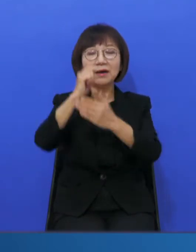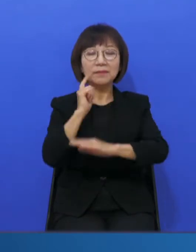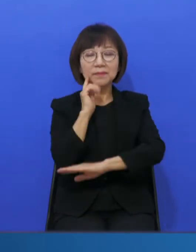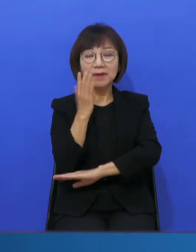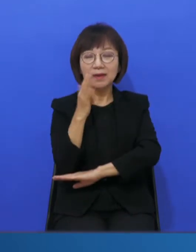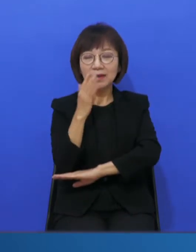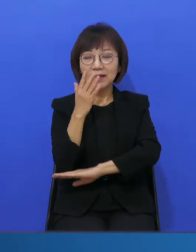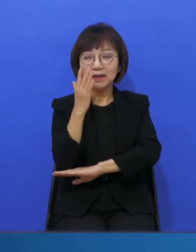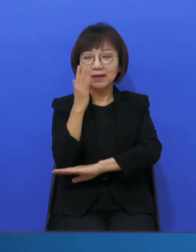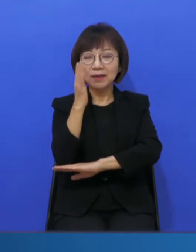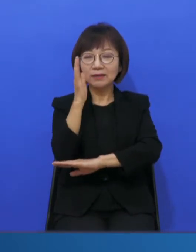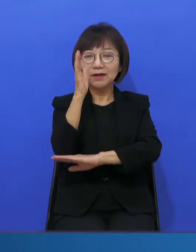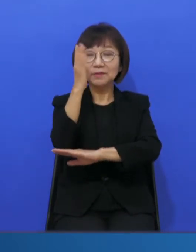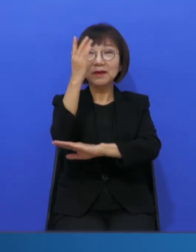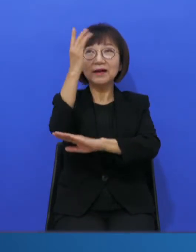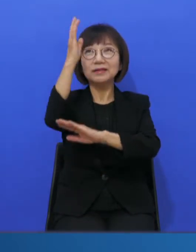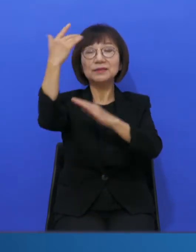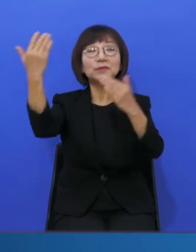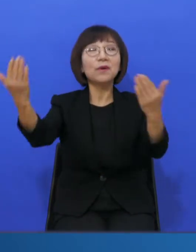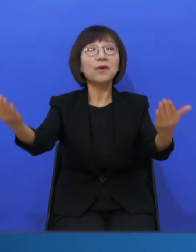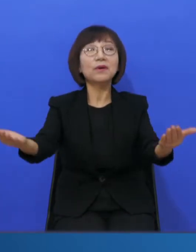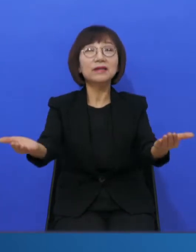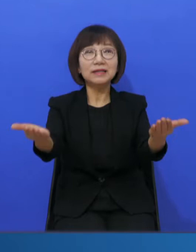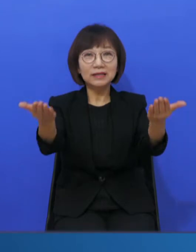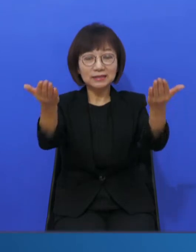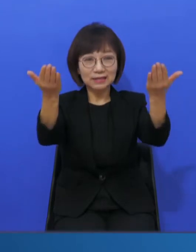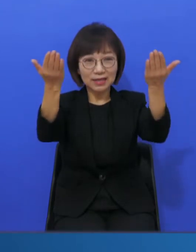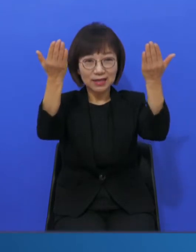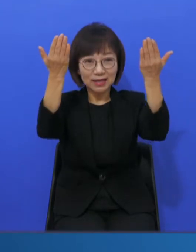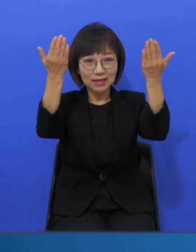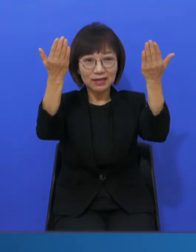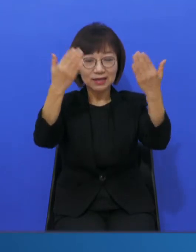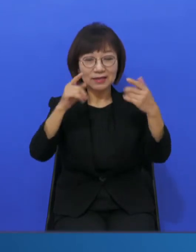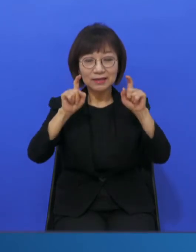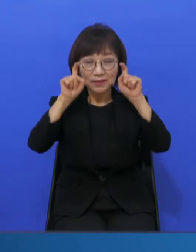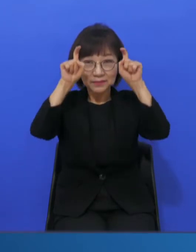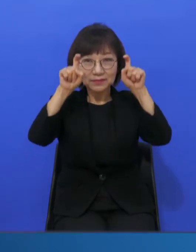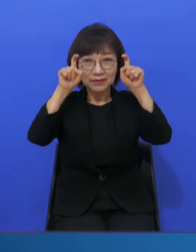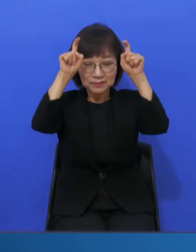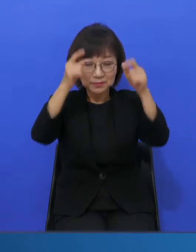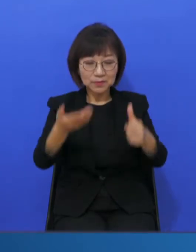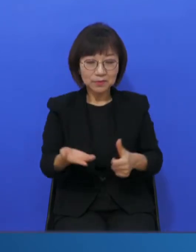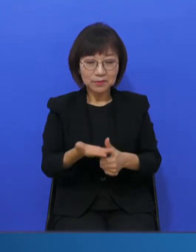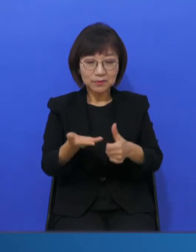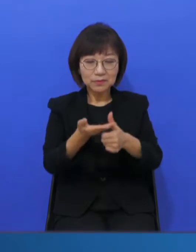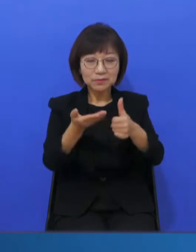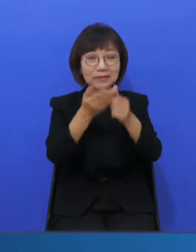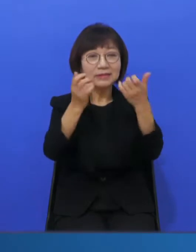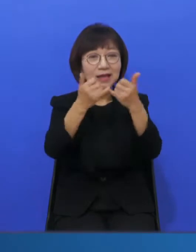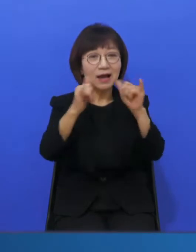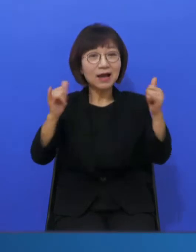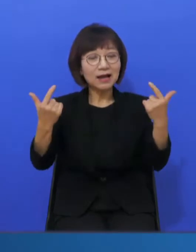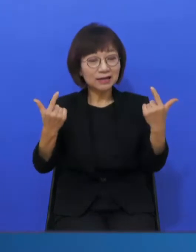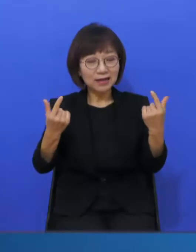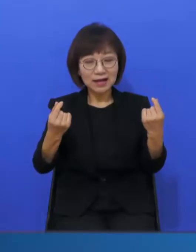주님 앞에 영광을 돌리세